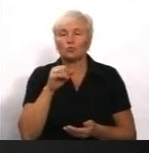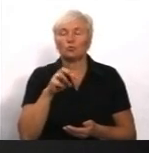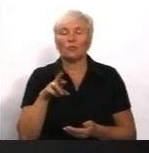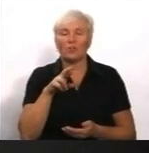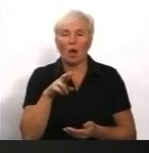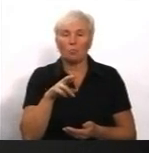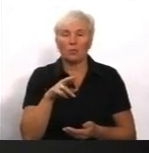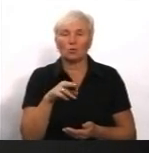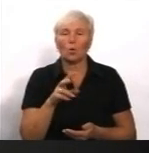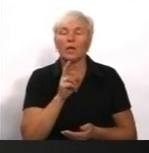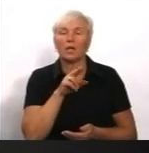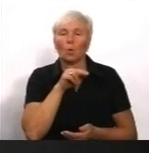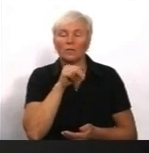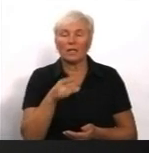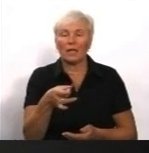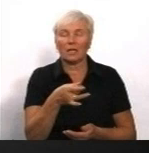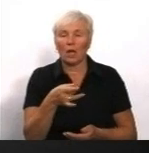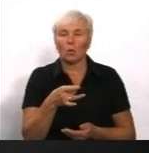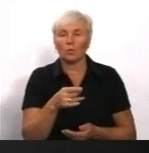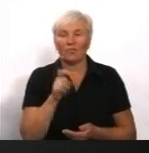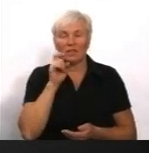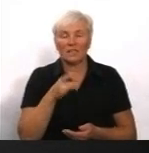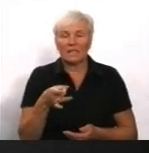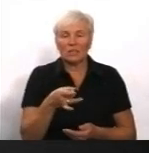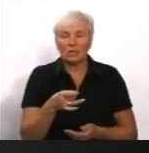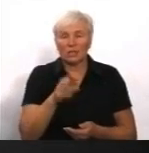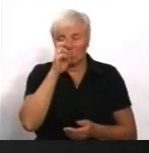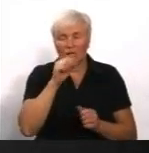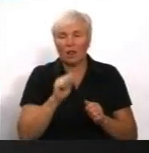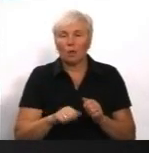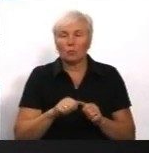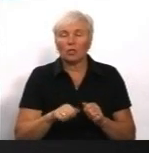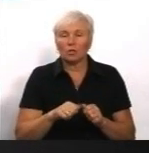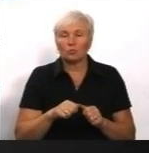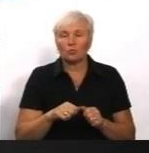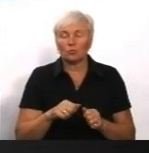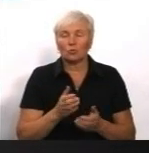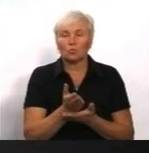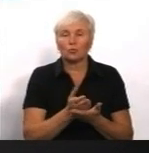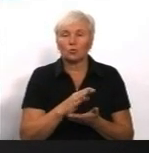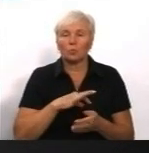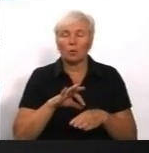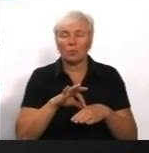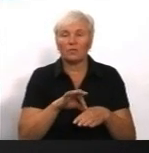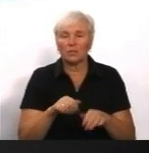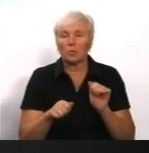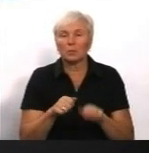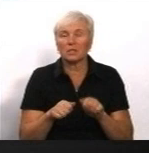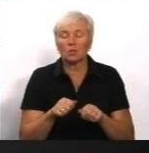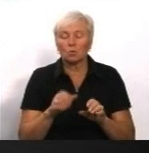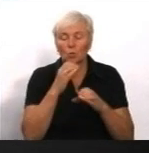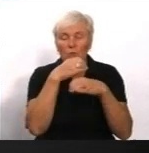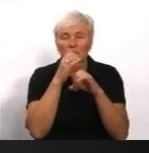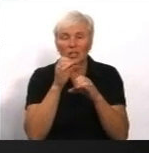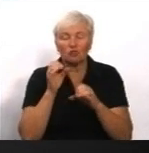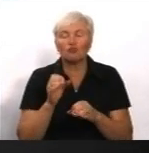районах. Загалом, з початку року Вінницькою регіональною державною лабораторією Держпродспоживслужби проведено моніторингові дослідження на наявність вірусу